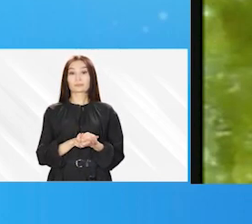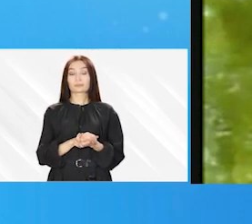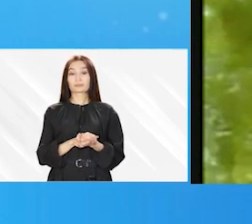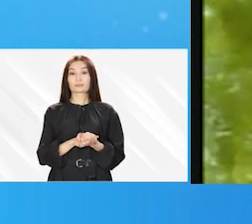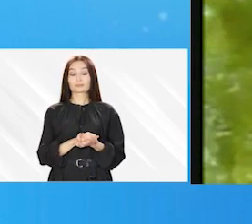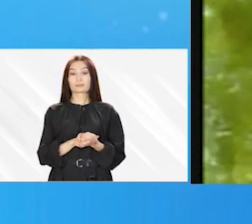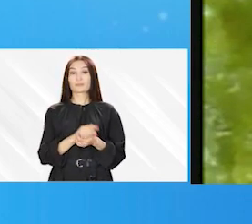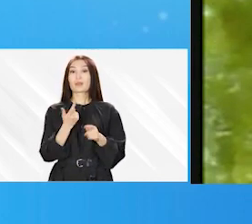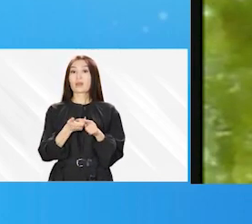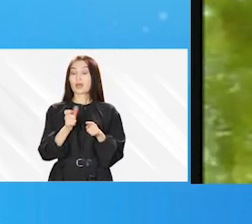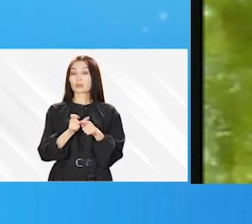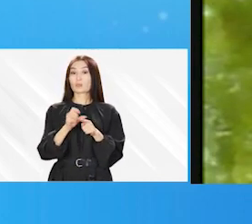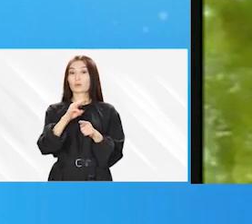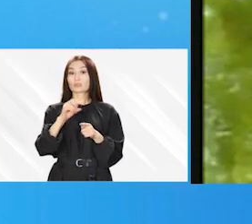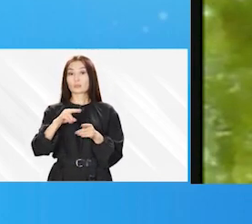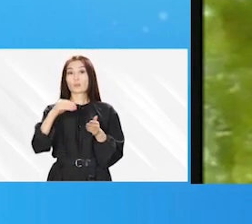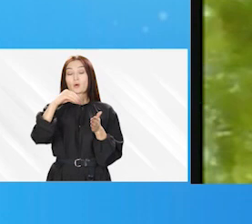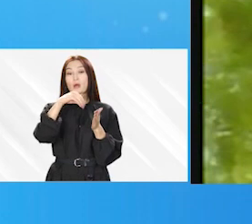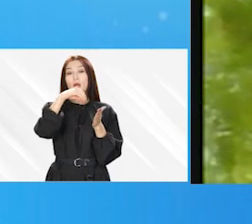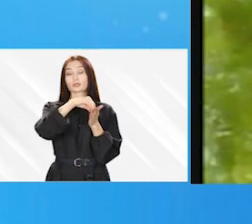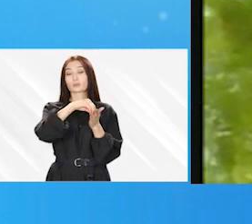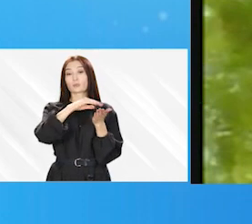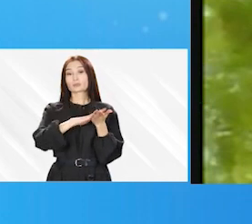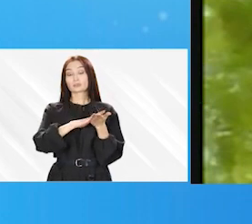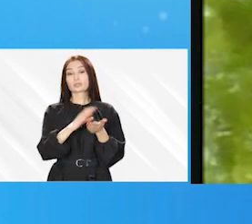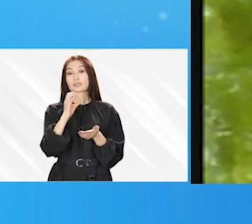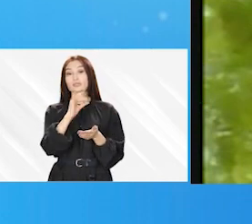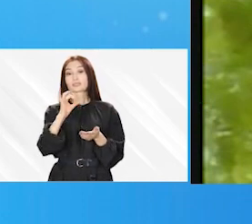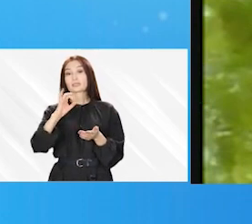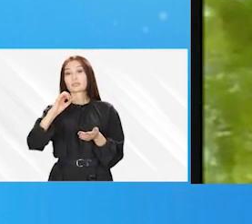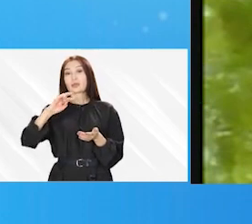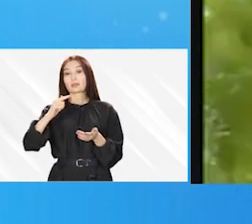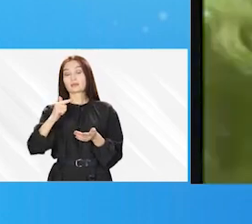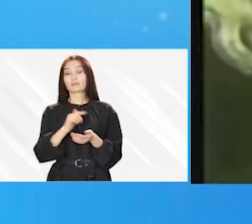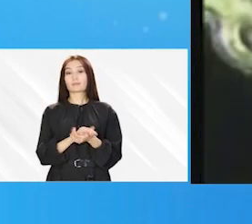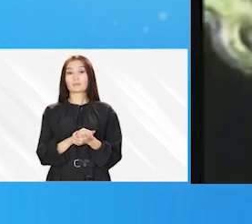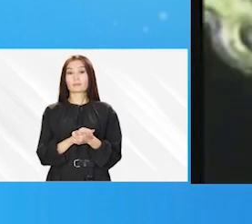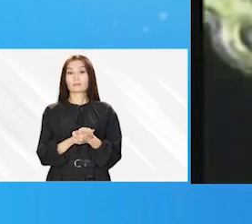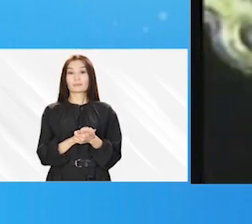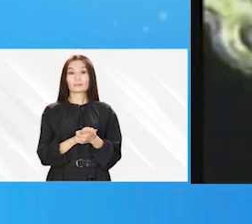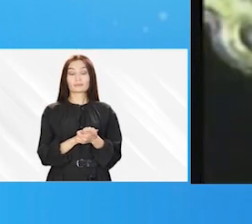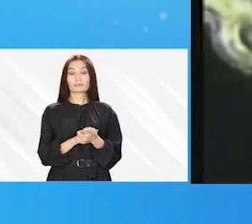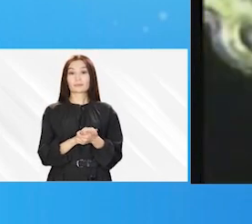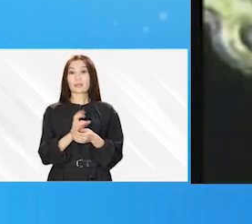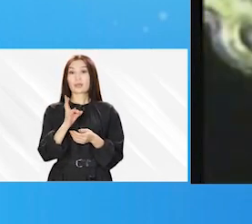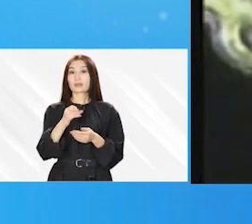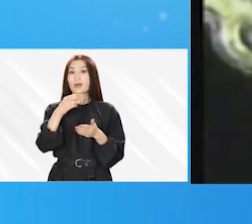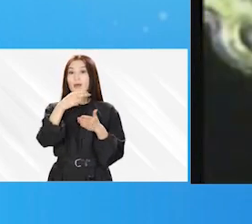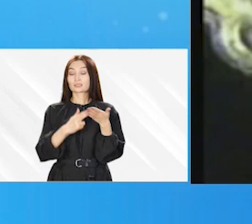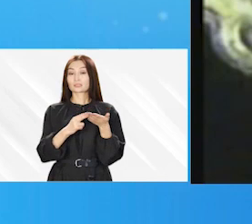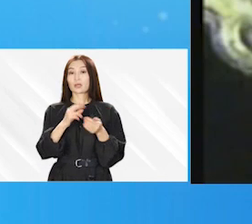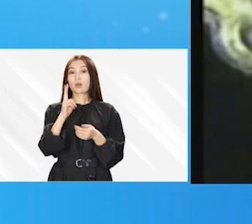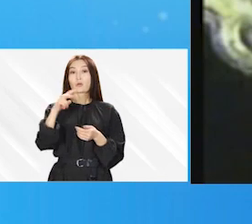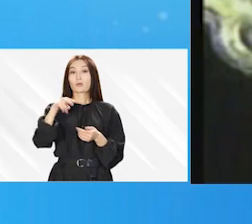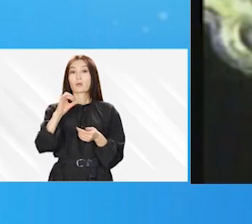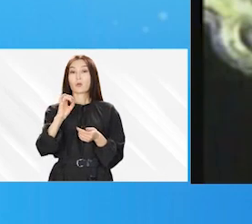к этому типу относятся верхушечные почки сирени на разрезе почки